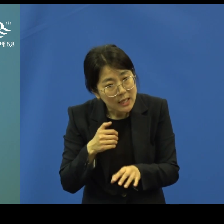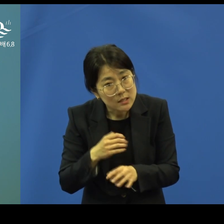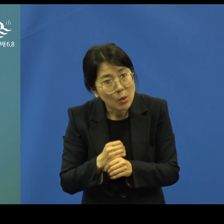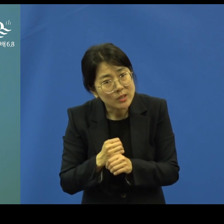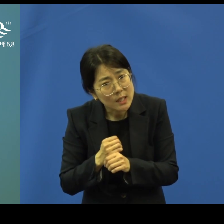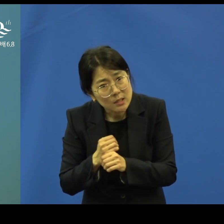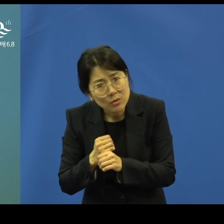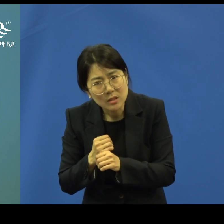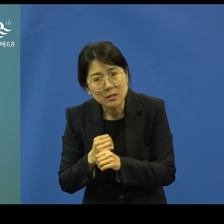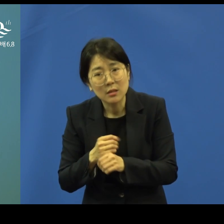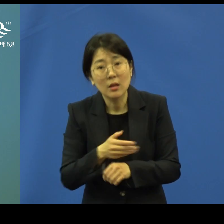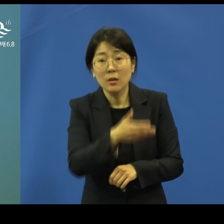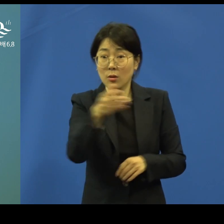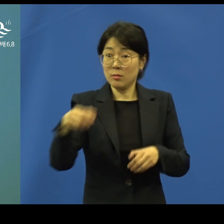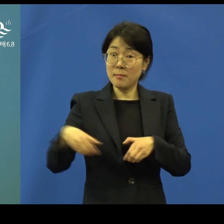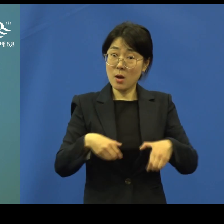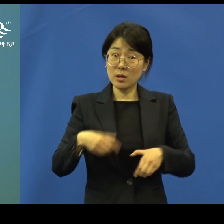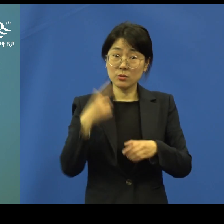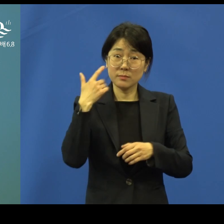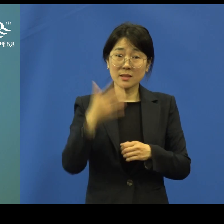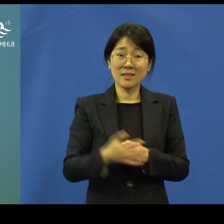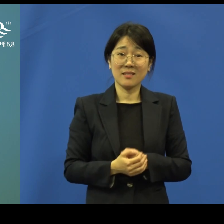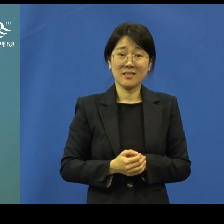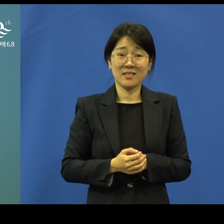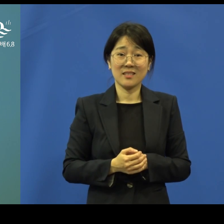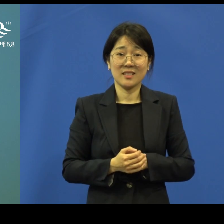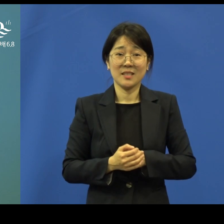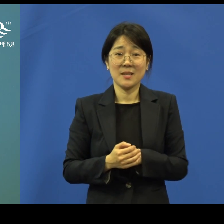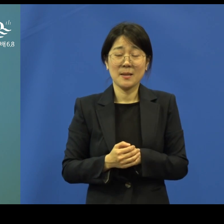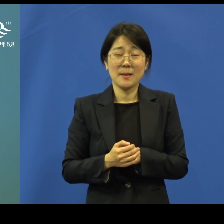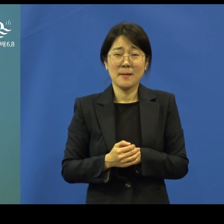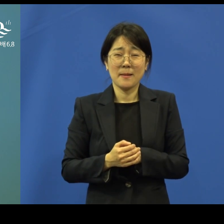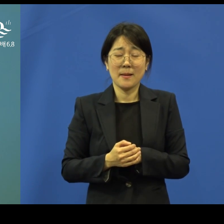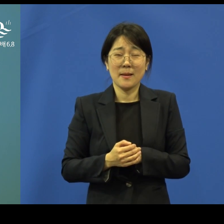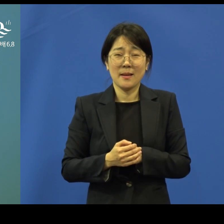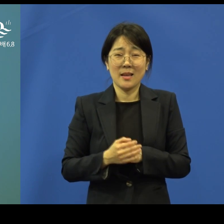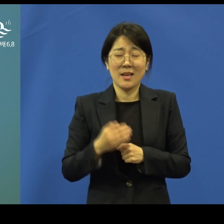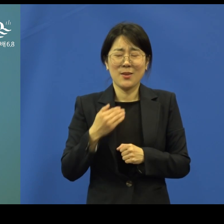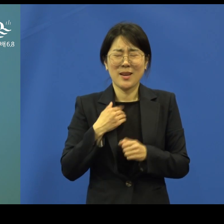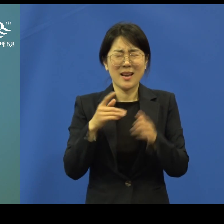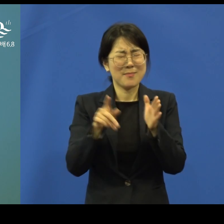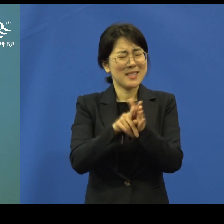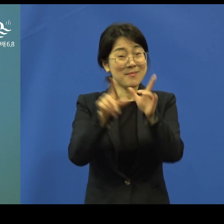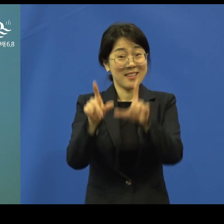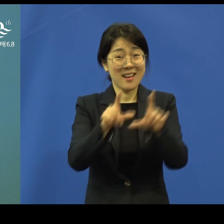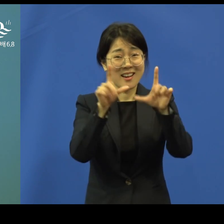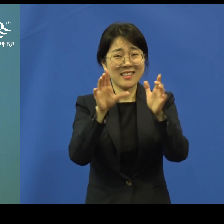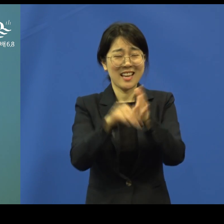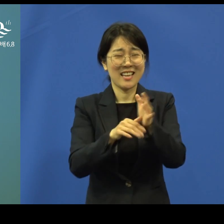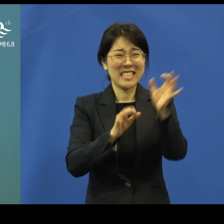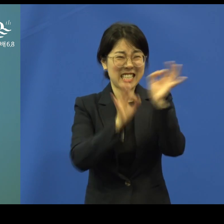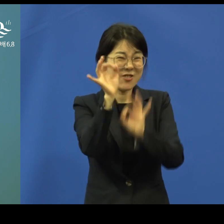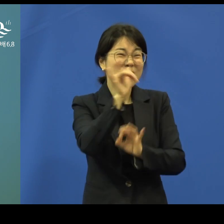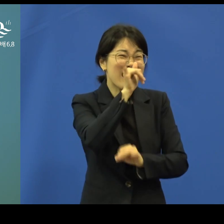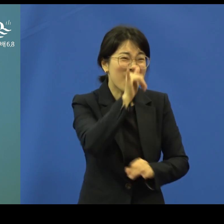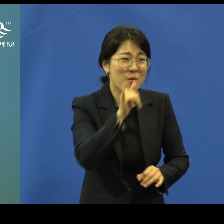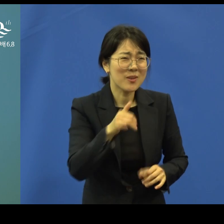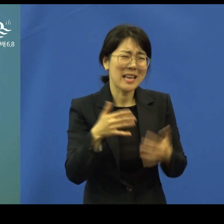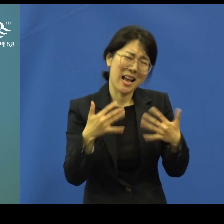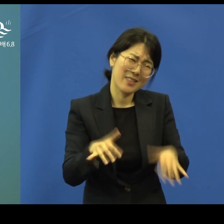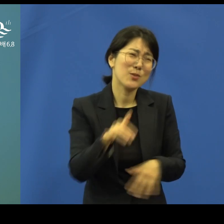사랑하는 성도 여러분, 우리의 신앙에 어떤 때는 우리가 다 지키지도 못하고 또 실수도 하고 약점도